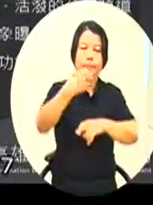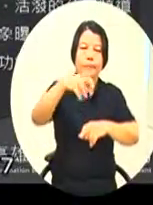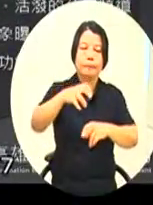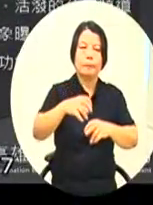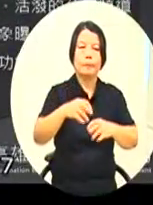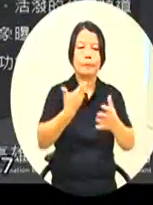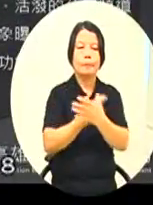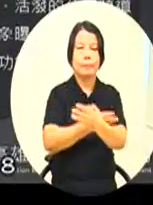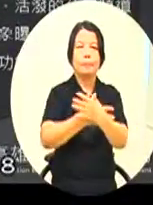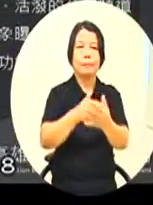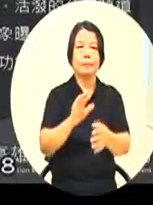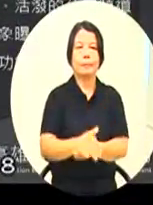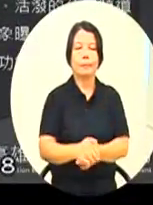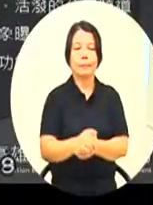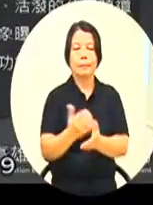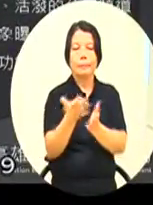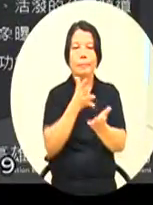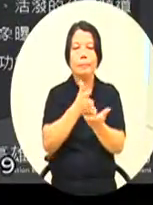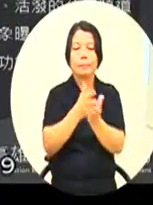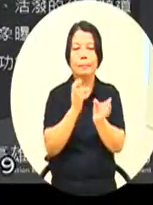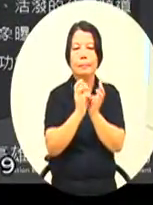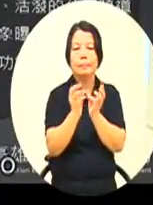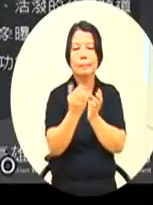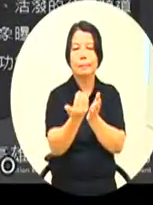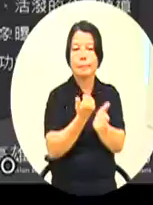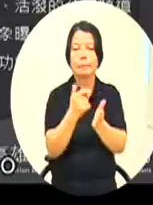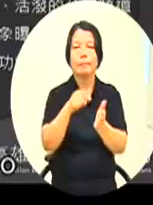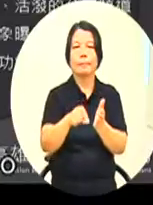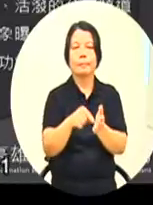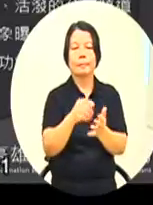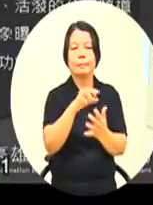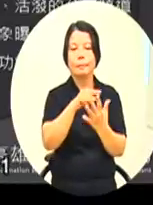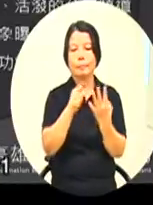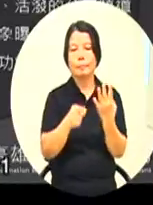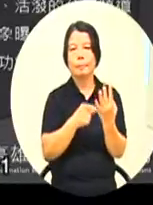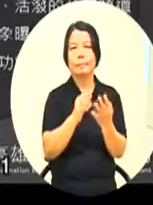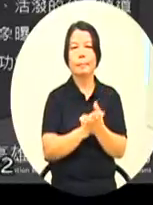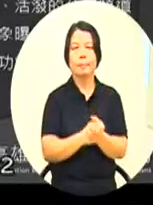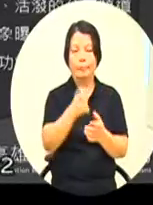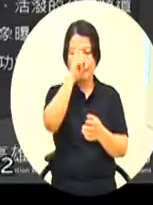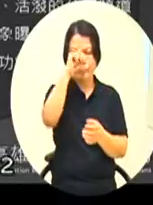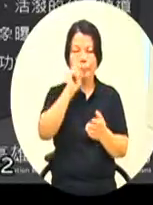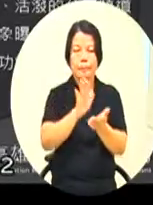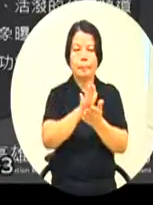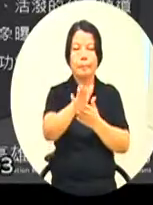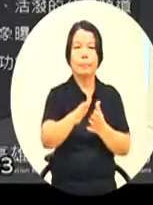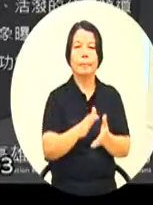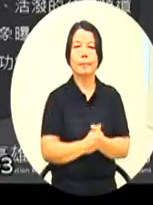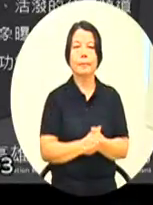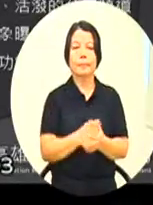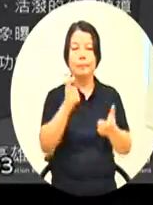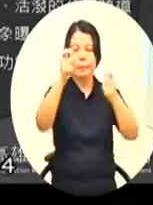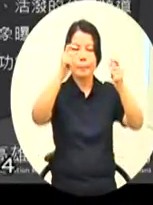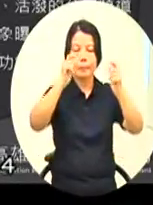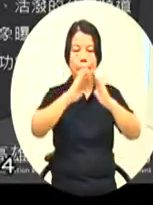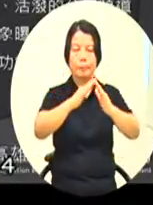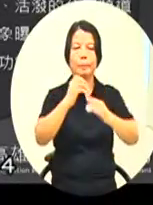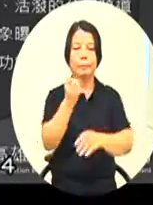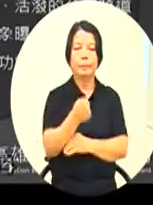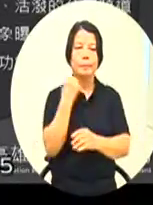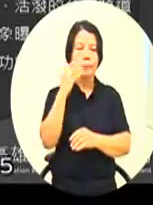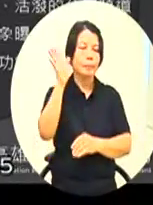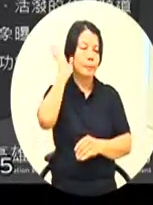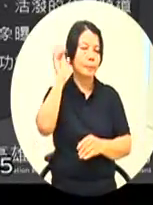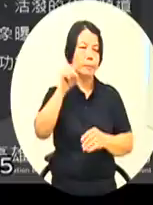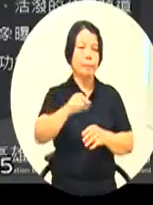所以呢跟大家以上呢跟各位议员报告，就是说希望呢我们未来在高新闻局的整个